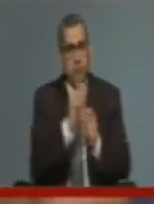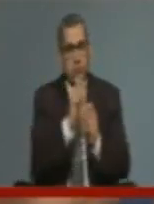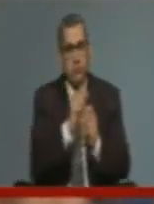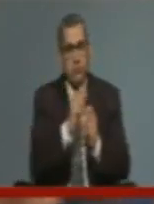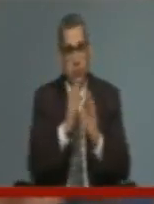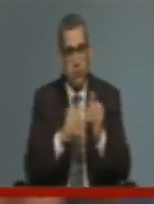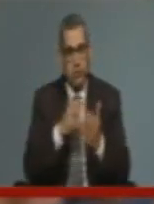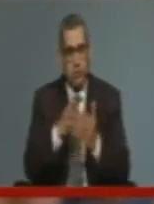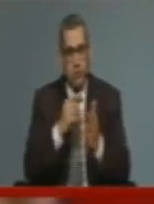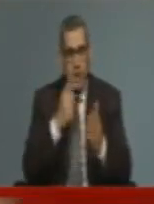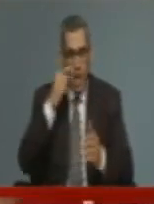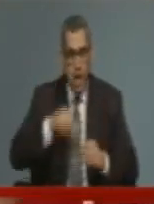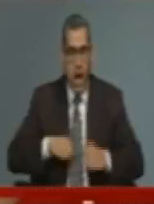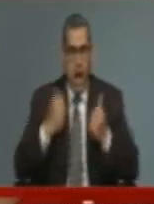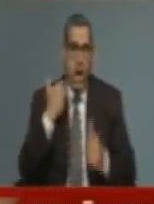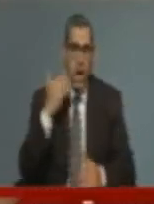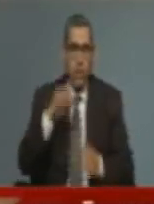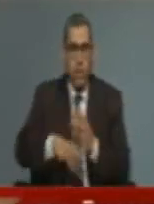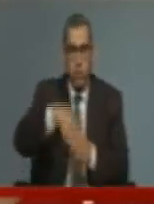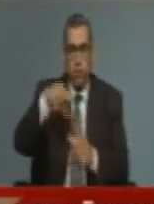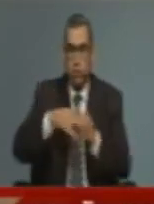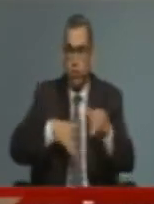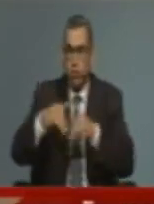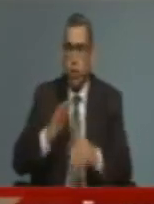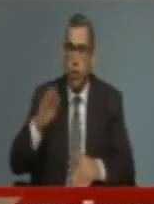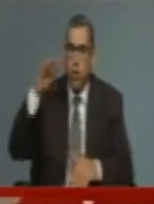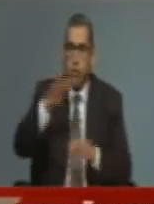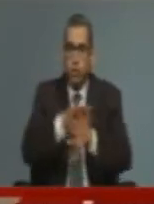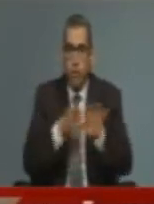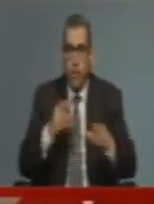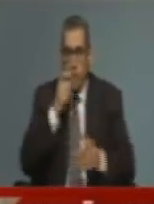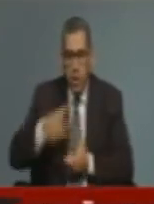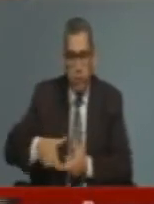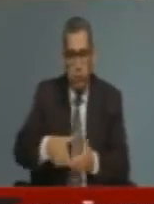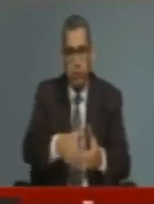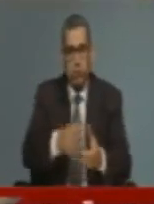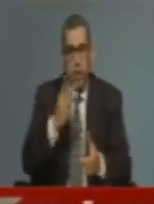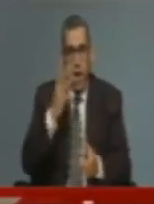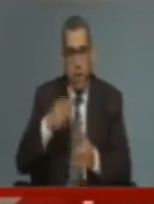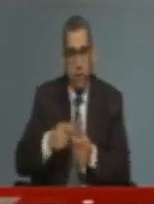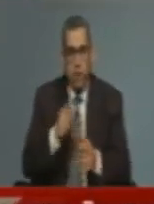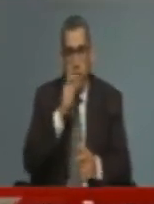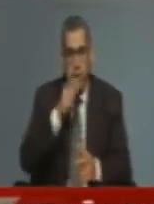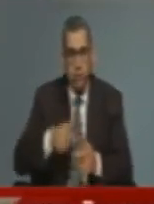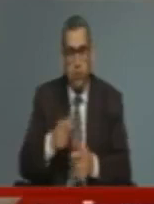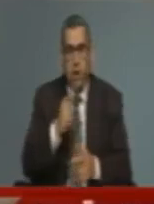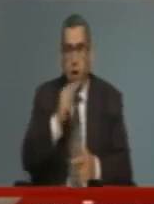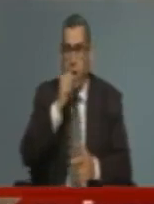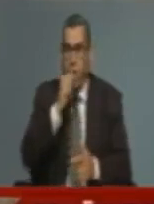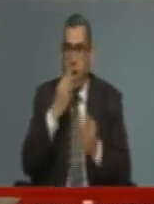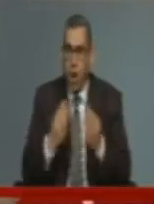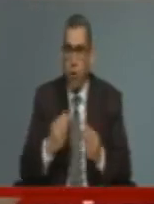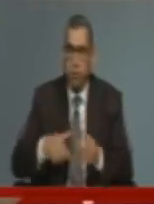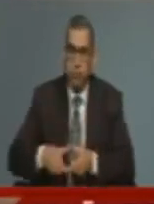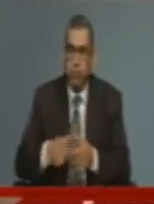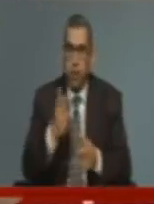بالنسبه للحياه كريمه، والمشاريع اللي هي البنيه التحتيه الجديده، وبناء شبكات صرف صحي وشبكات ميه حلوه